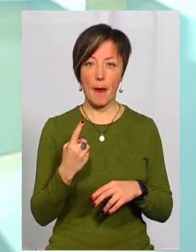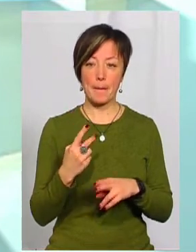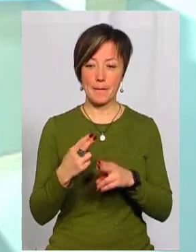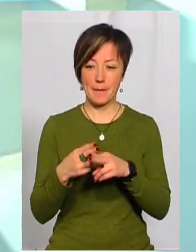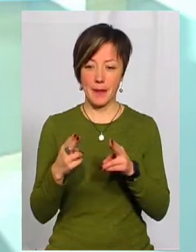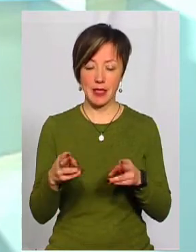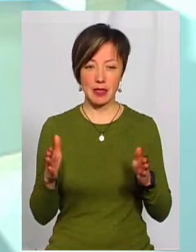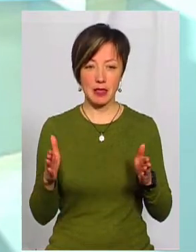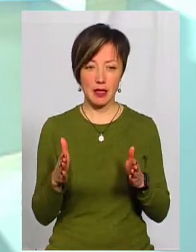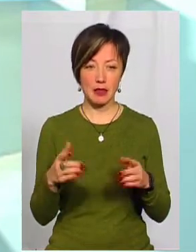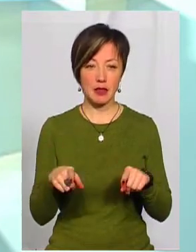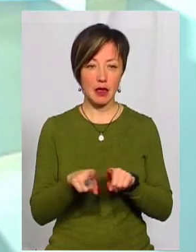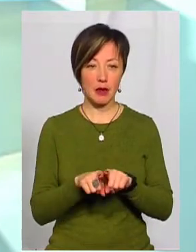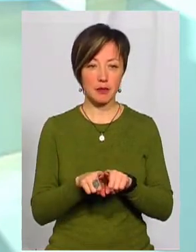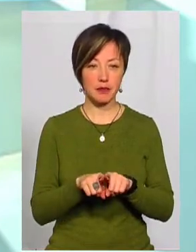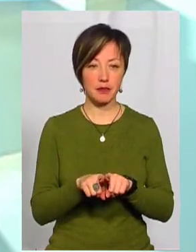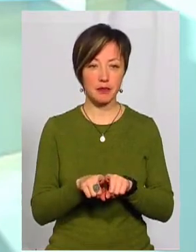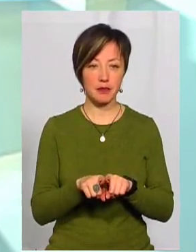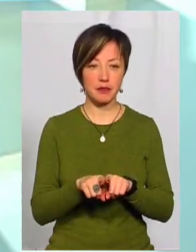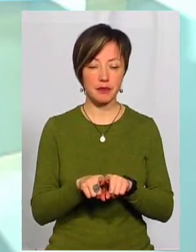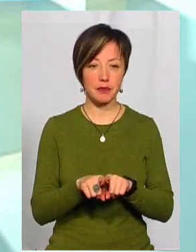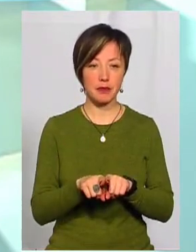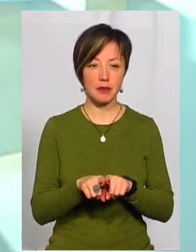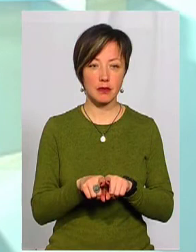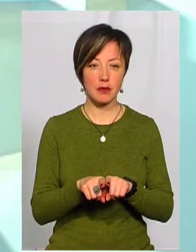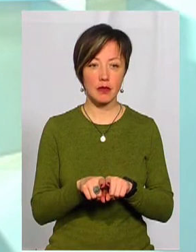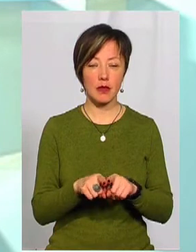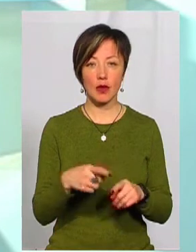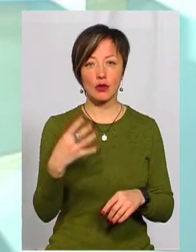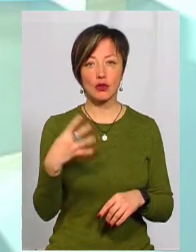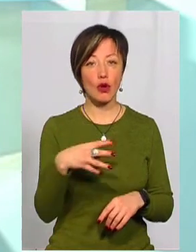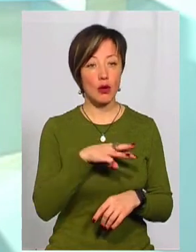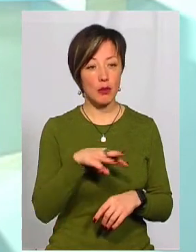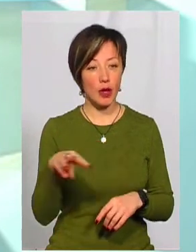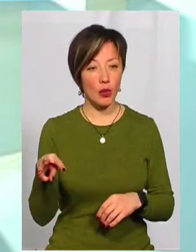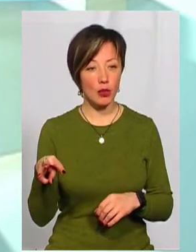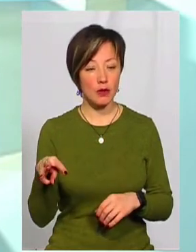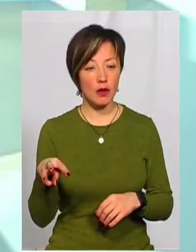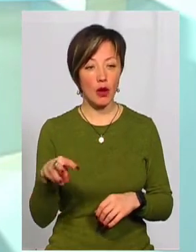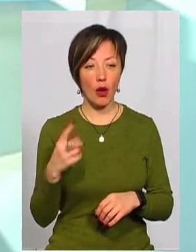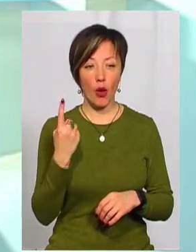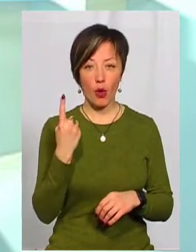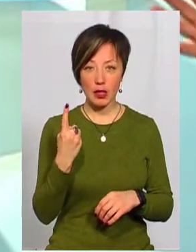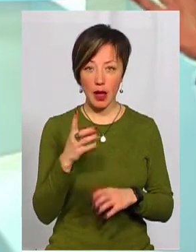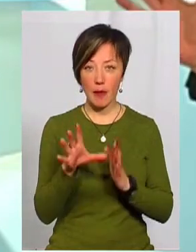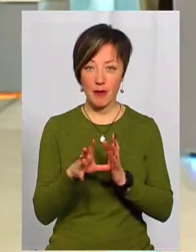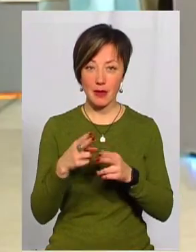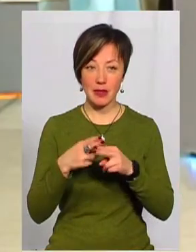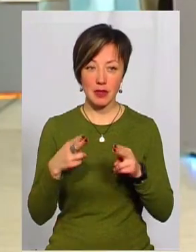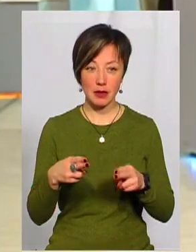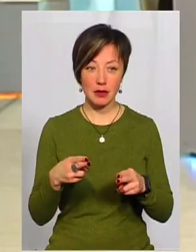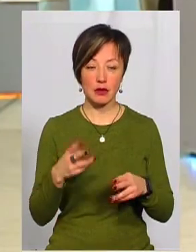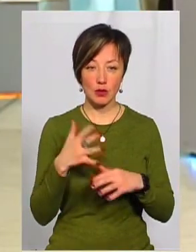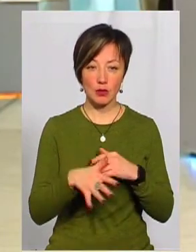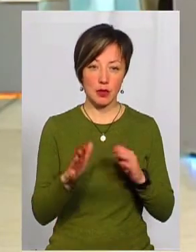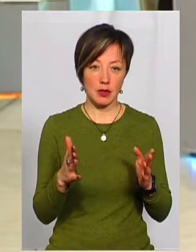сьогодні надзвичайно така невелика, але вона вартує порядку 40 мільйонів. Тобто одна тягова підстанція на даному